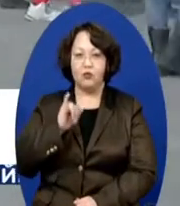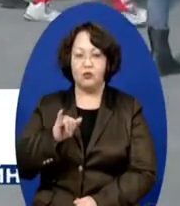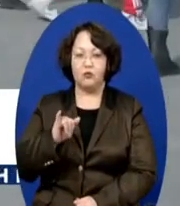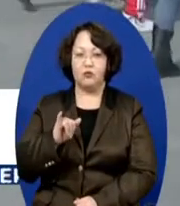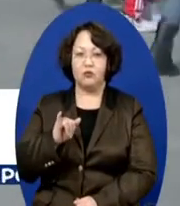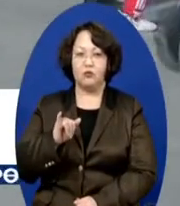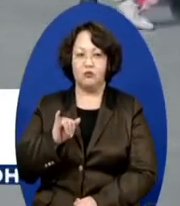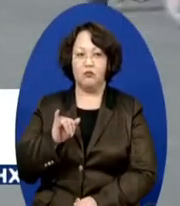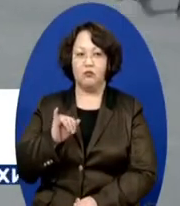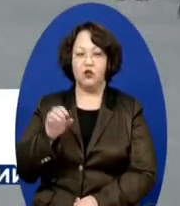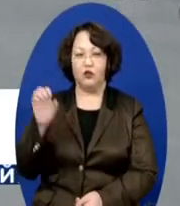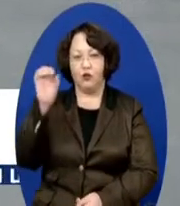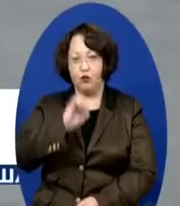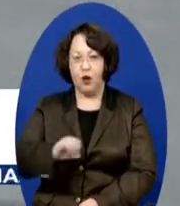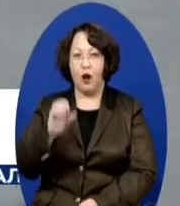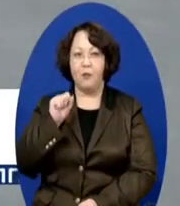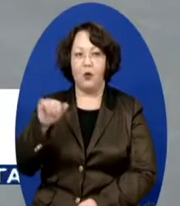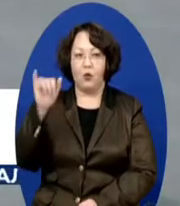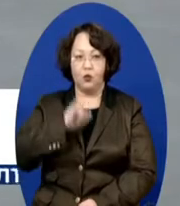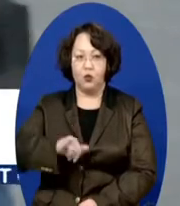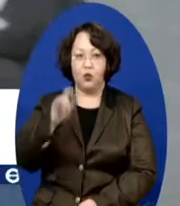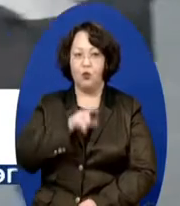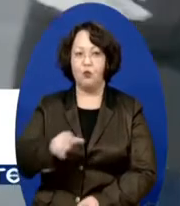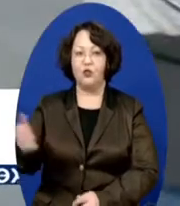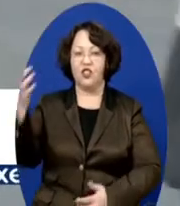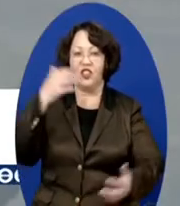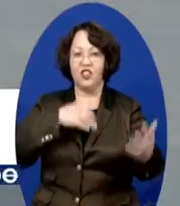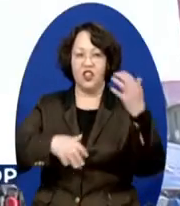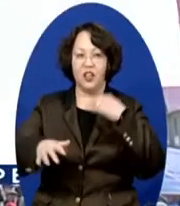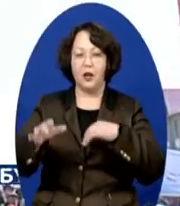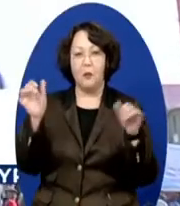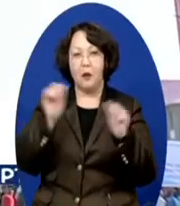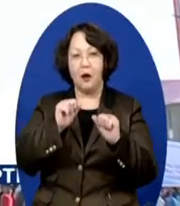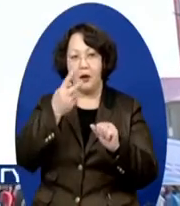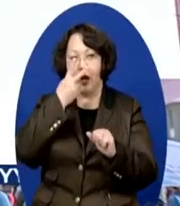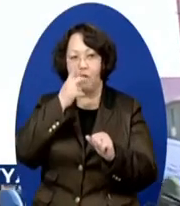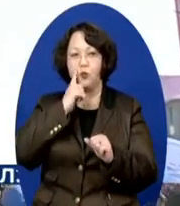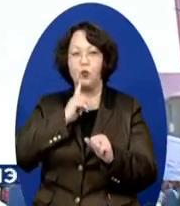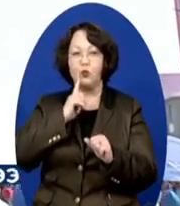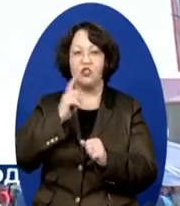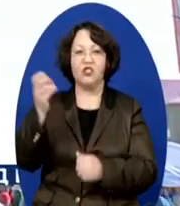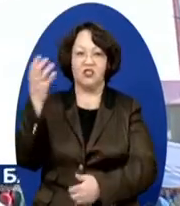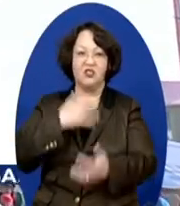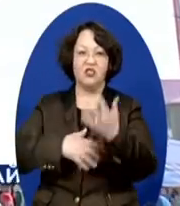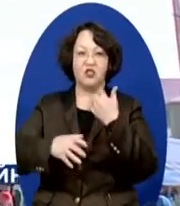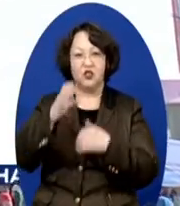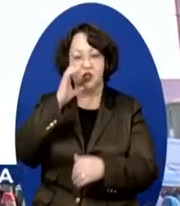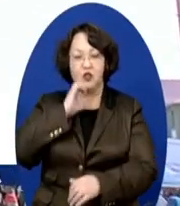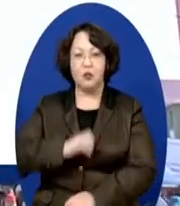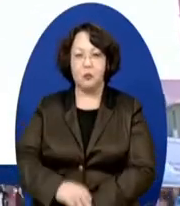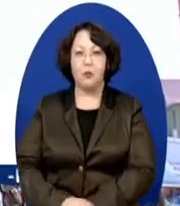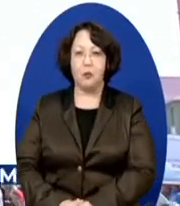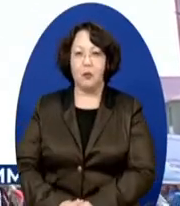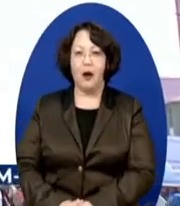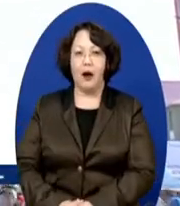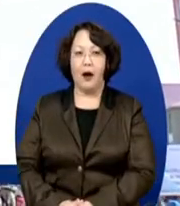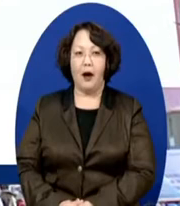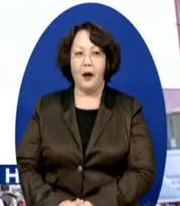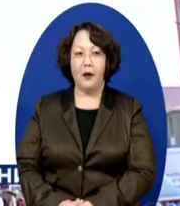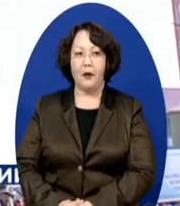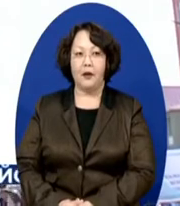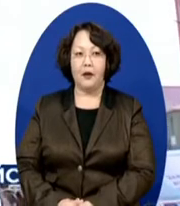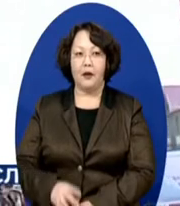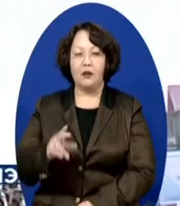орны энэ Европ Америкаас нас хүмүүс ирж сонирхдаг юм байгаа ёо гас ятн нурлокон бар